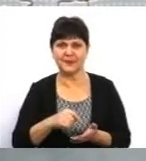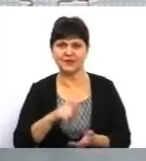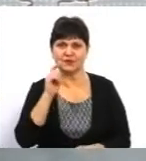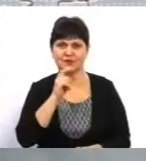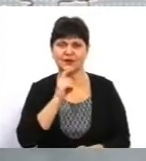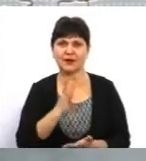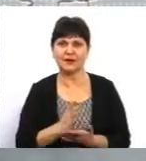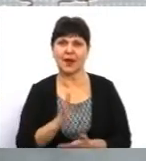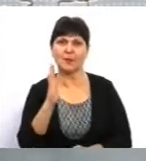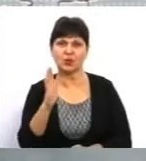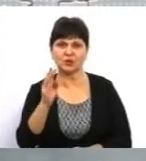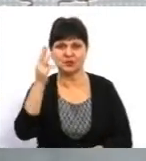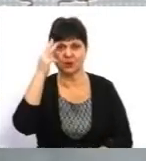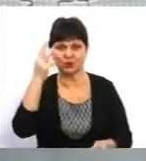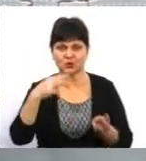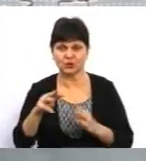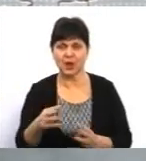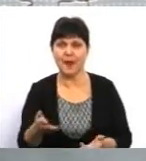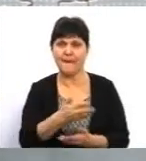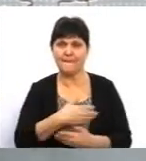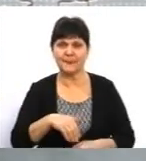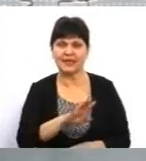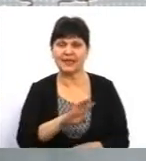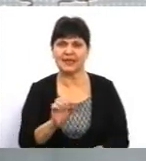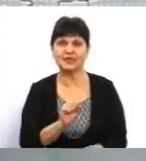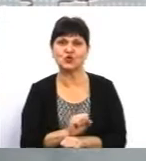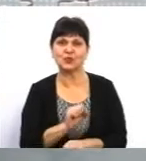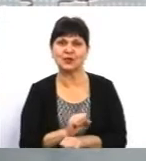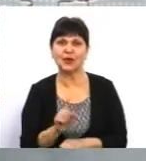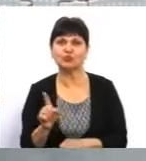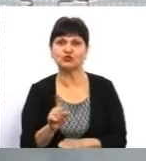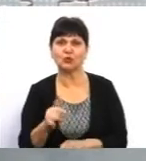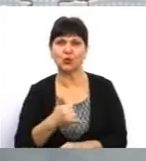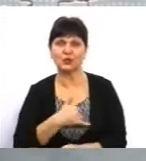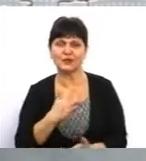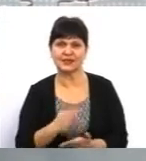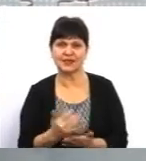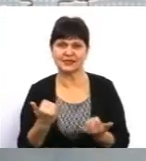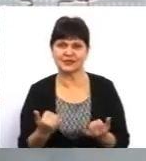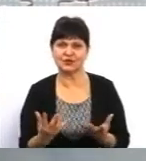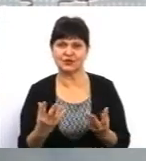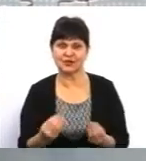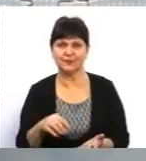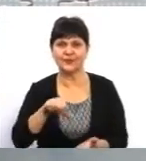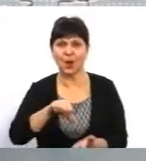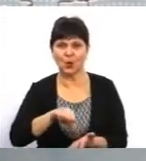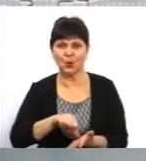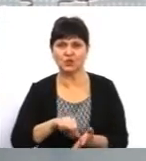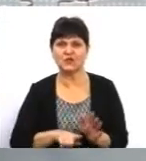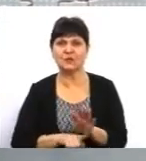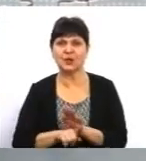прогресивним, сучасним, і ми не зупиняємося на тих досягненнях, які маємо на сьогоднішній день. Тому участь в цьому пілотному проєкті,